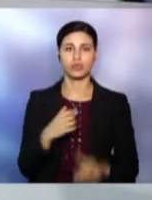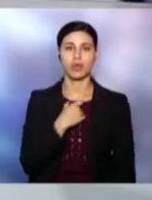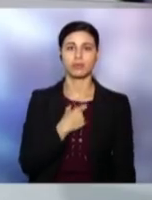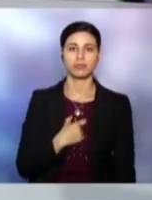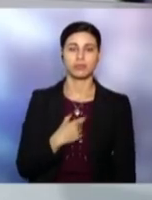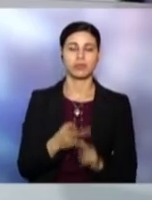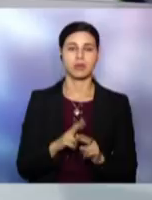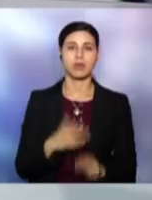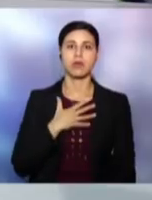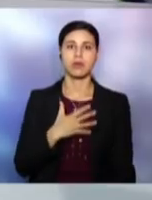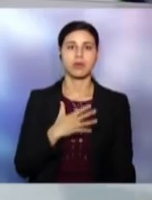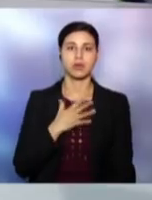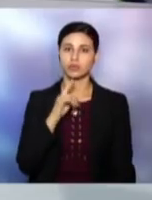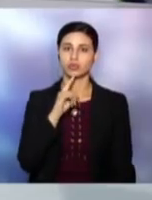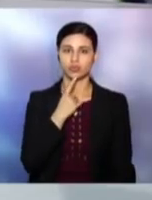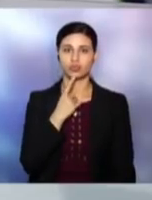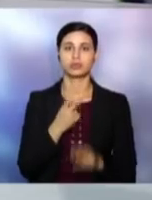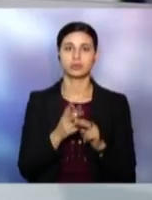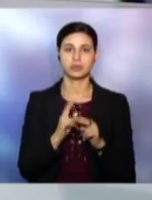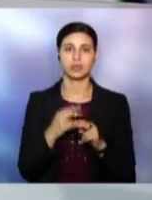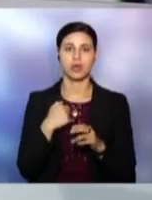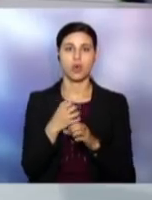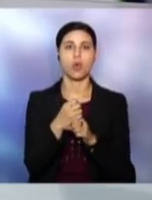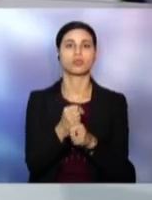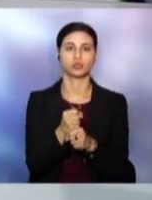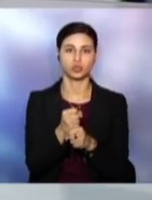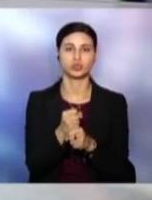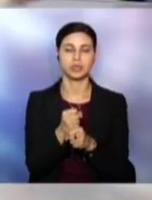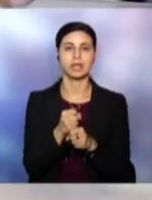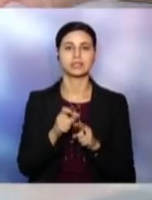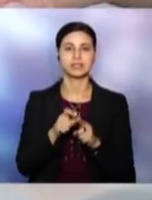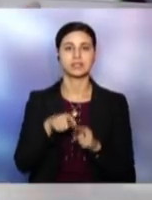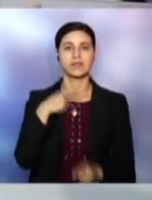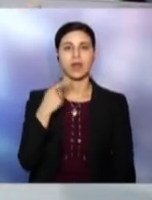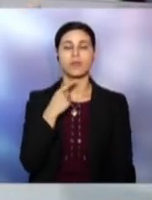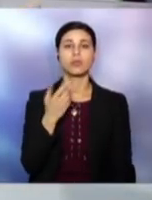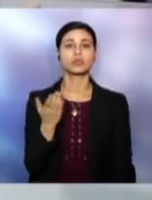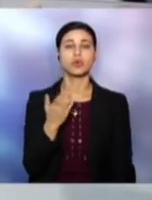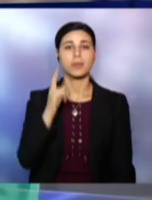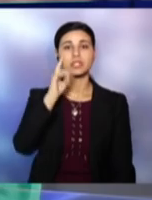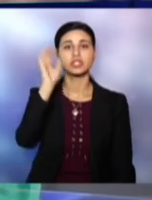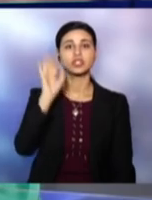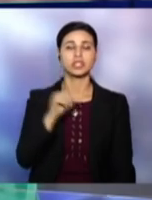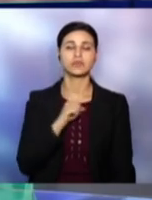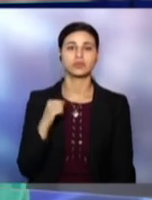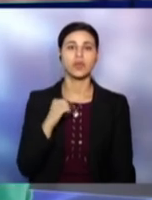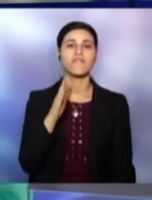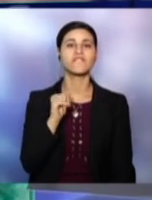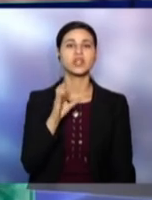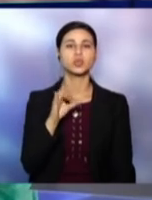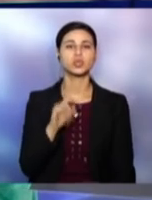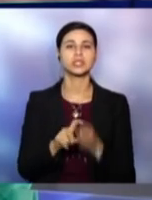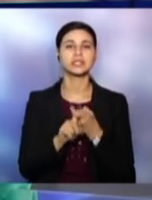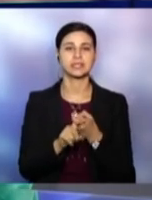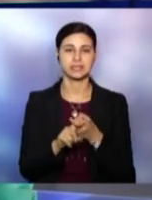ამ ბრონქების დახშობა, რასაც ჩვენ ბრონქოობსტრუქციის ობსტრუქციას ვეძახით, რომელიც უხშირესად თვითონ ვირუსულია, არ არის